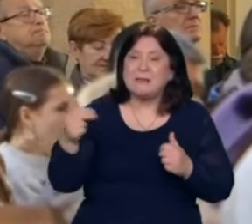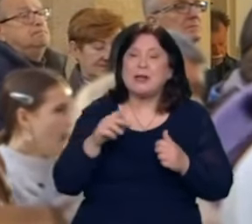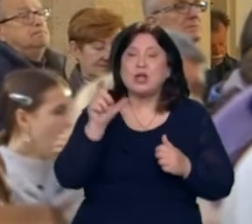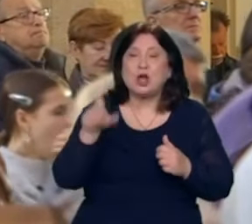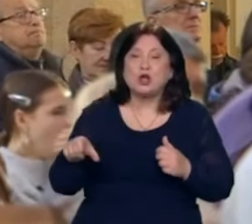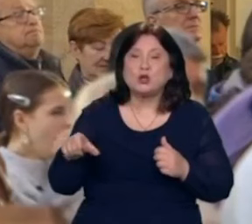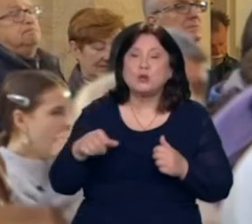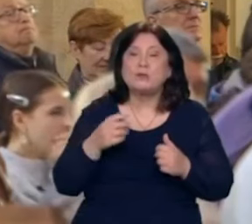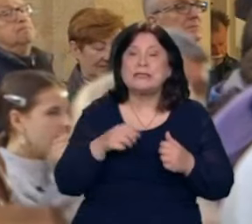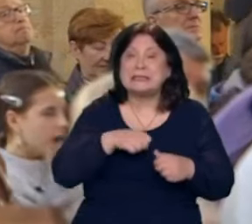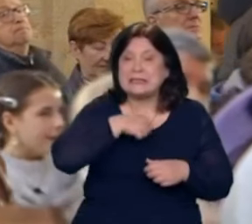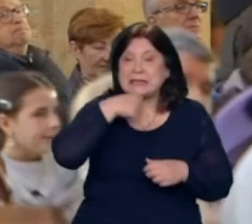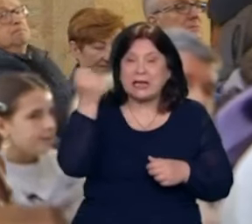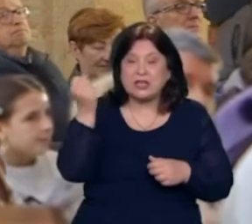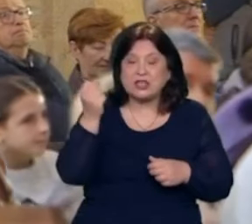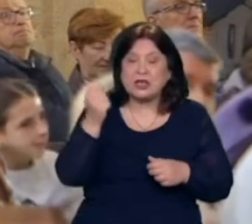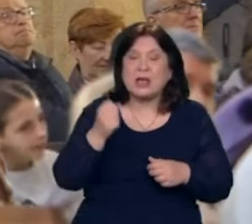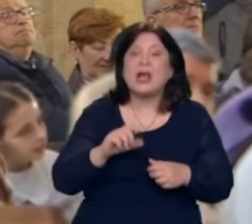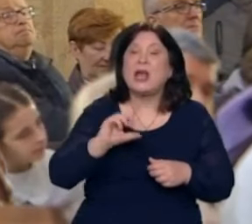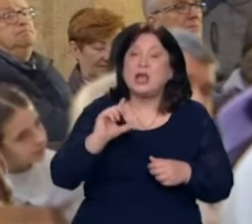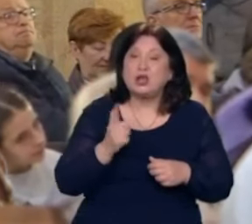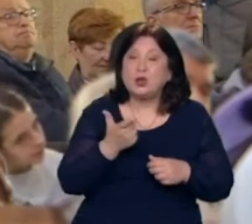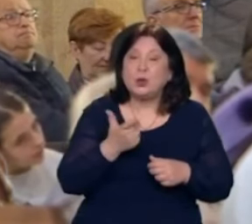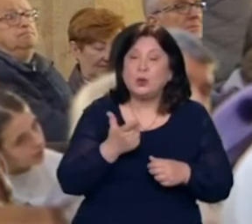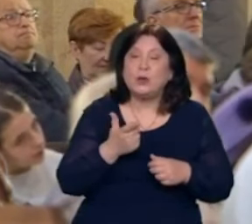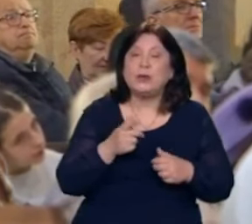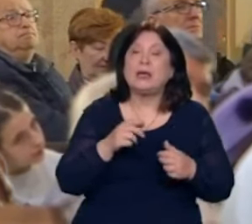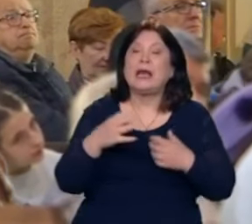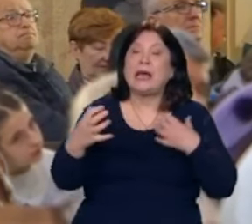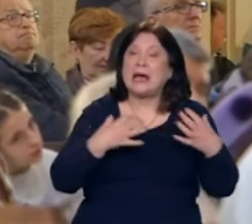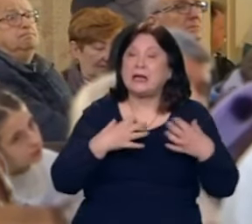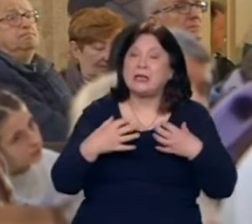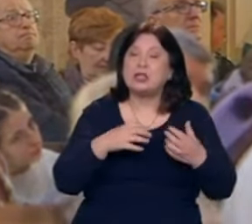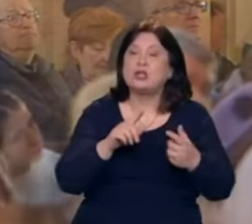starszych i drugi na temat